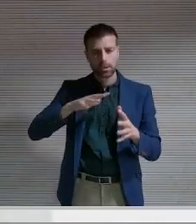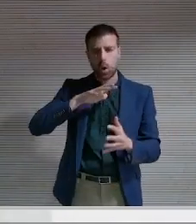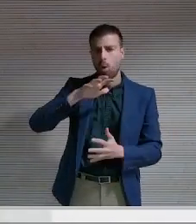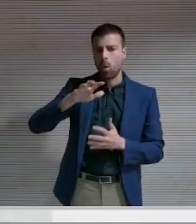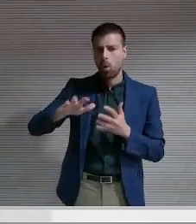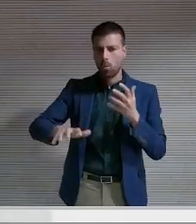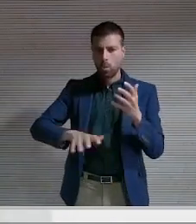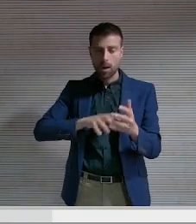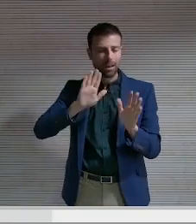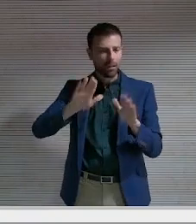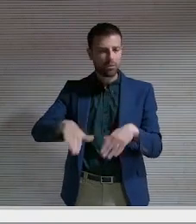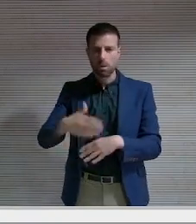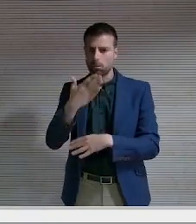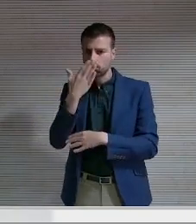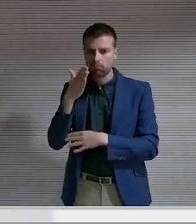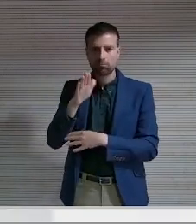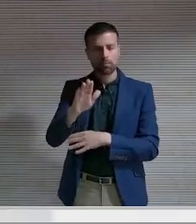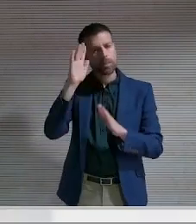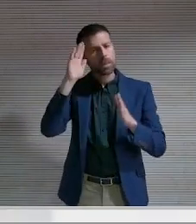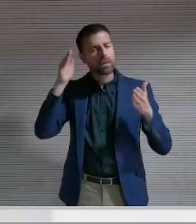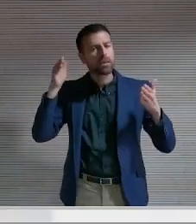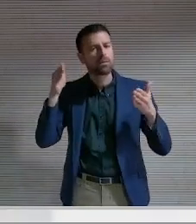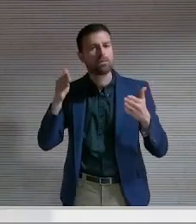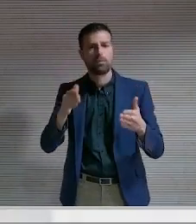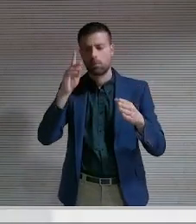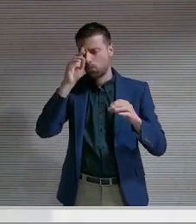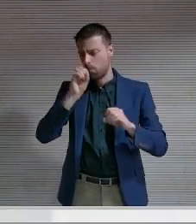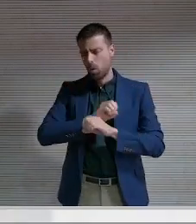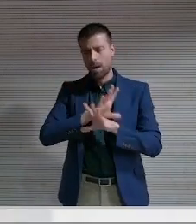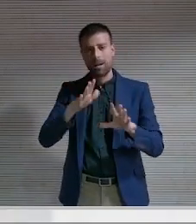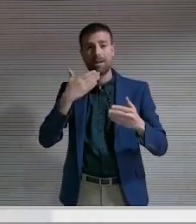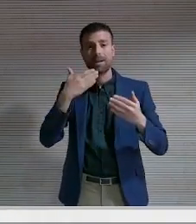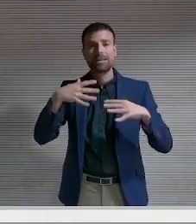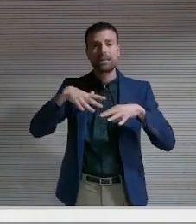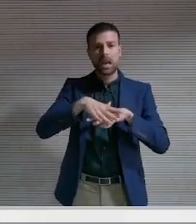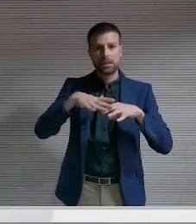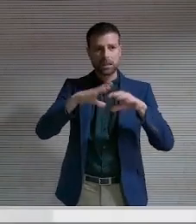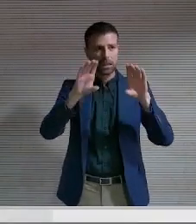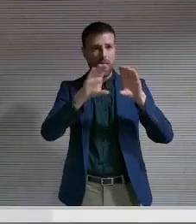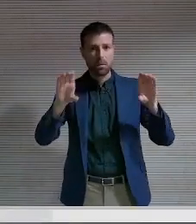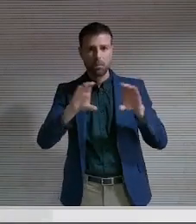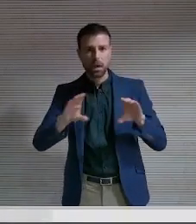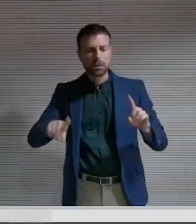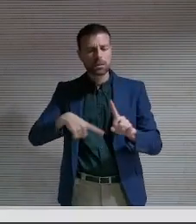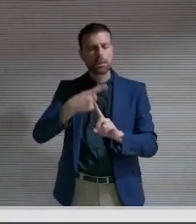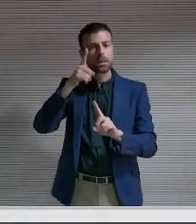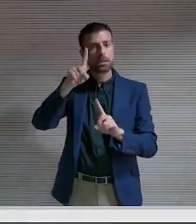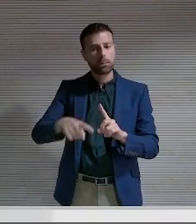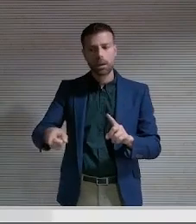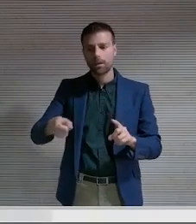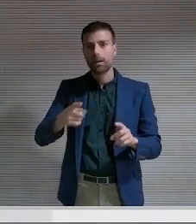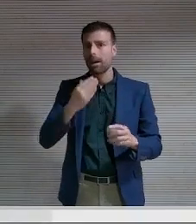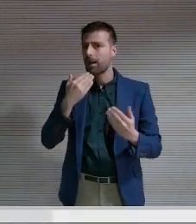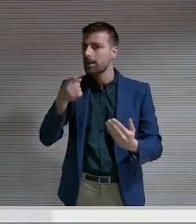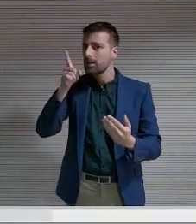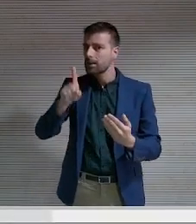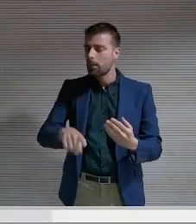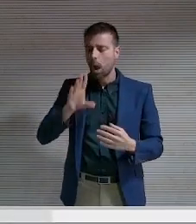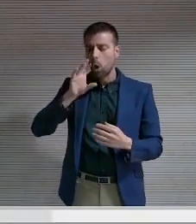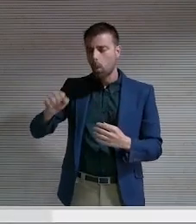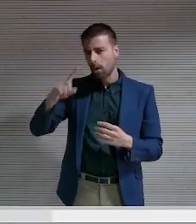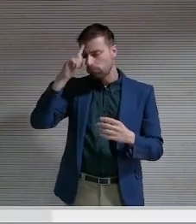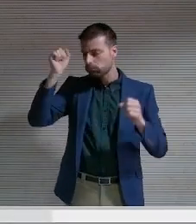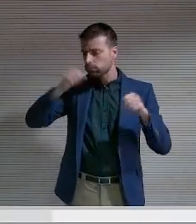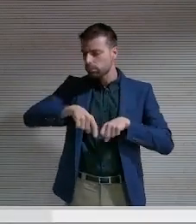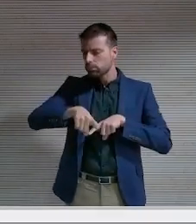hagut d'afrontar des de, òbviament, el teixit empresarial, però també des de les decisions que hem pres des del govern. I si fa